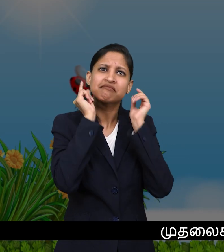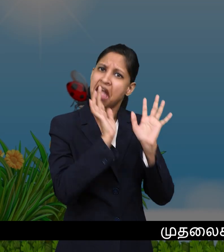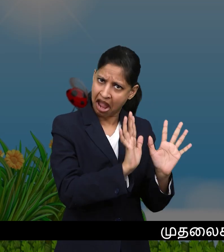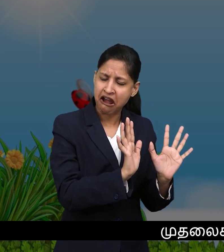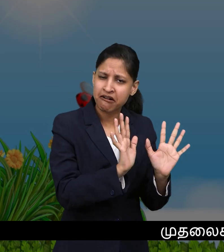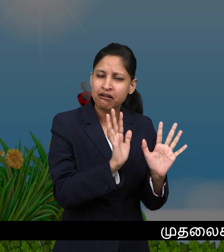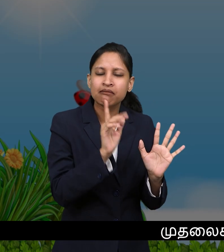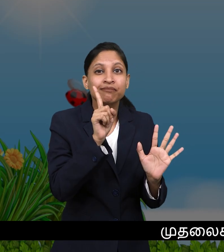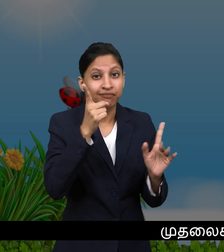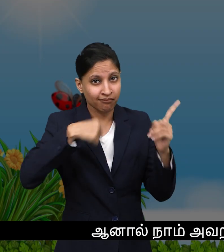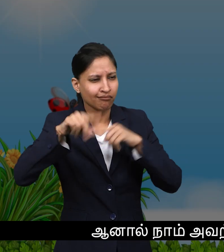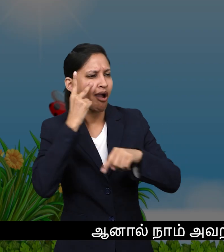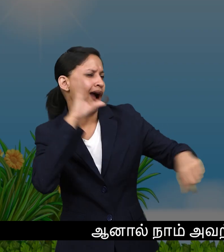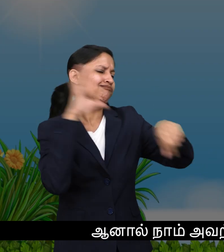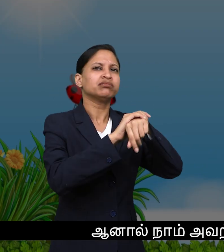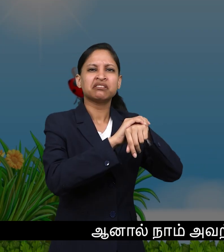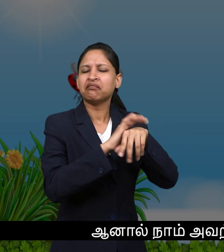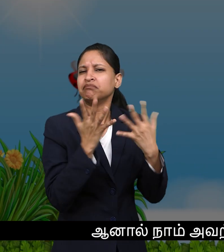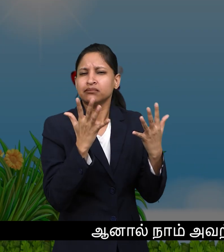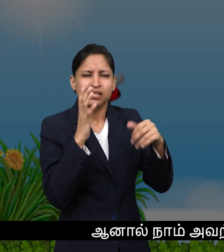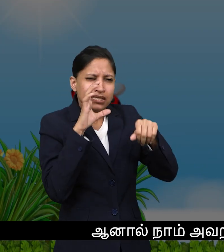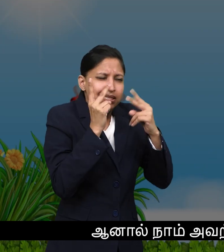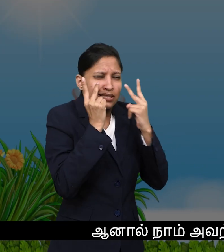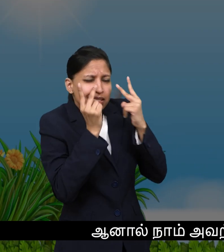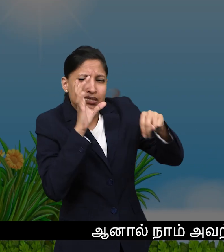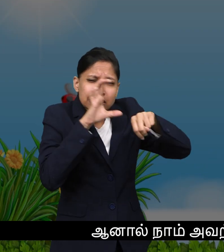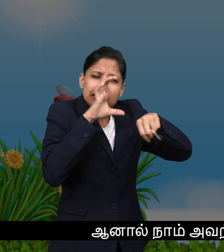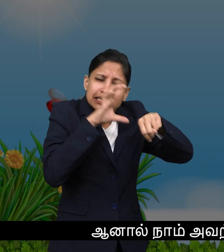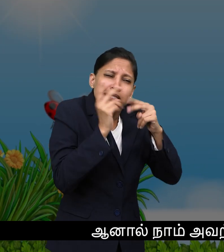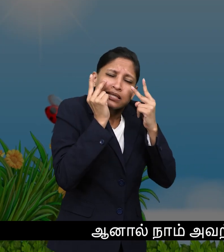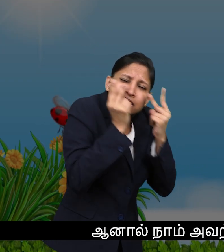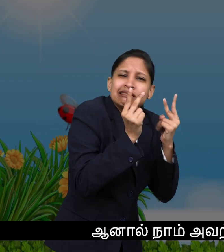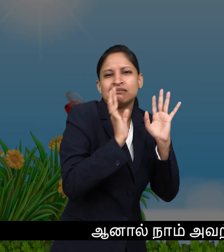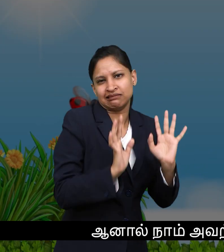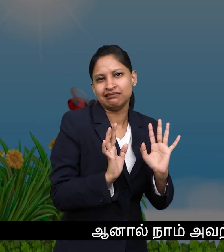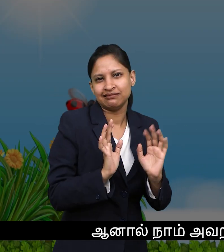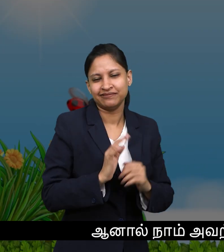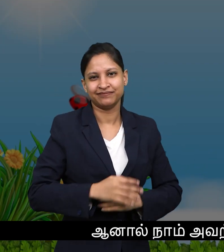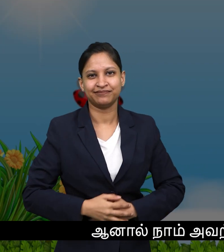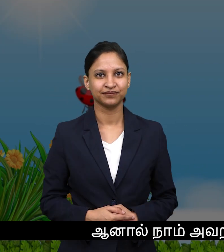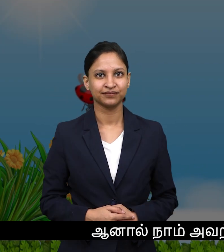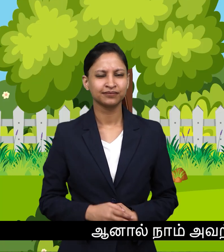முதலைக்கும் காதுகள் உண்டு, ஆனால் நாம் அவற்றை எளிதில் பார்க்க முடியாது.